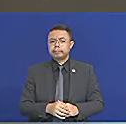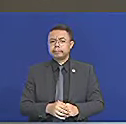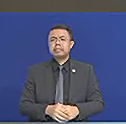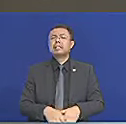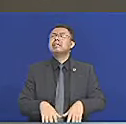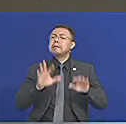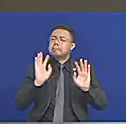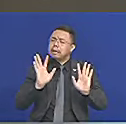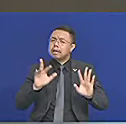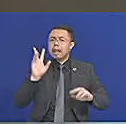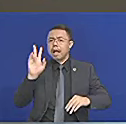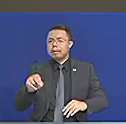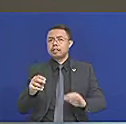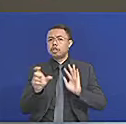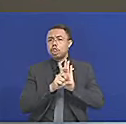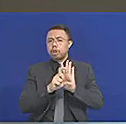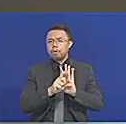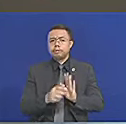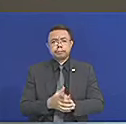Banyak lagi.